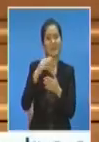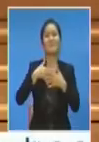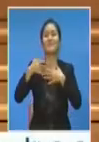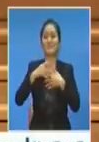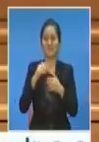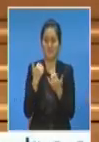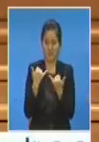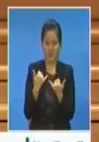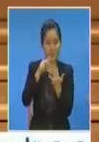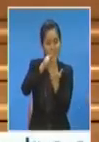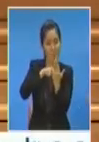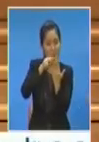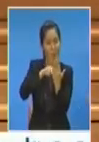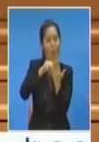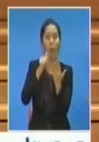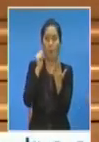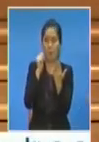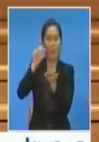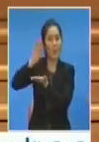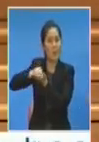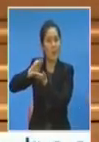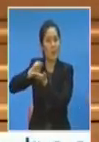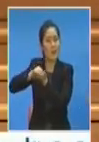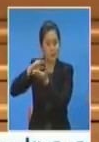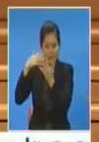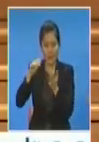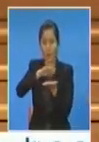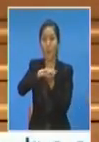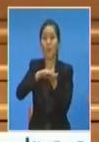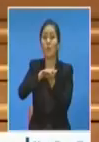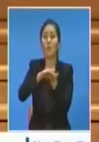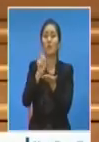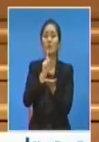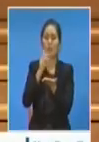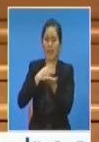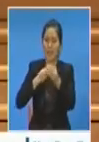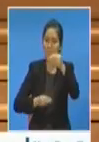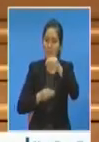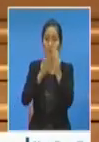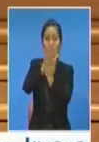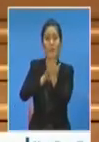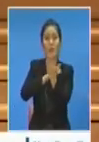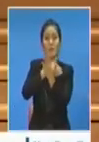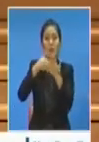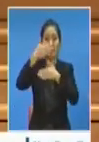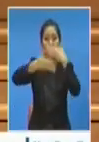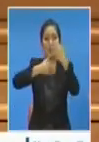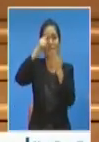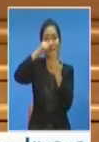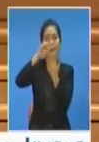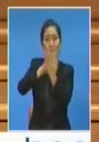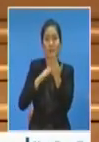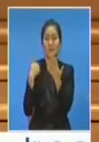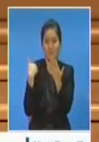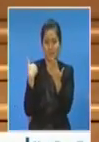าไปค้นคว้าแล้วขออนุญาตที่จะมาแต่งเติมแผนการปฏิรู